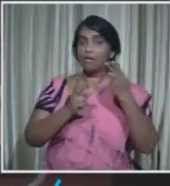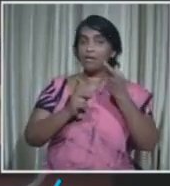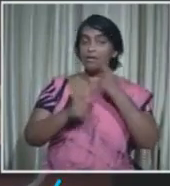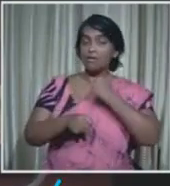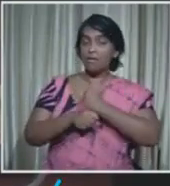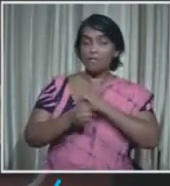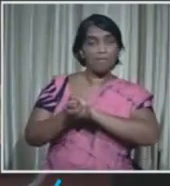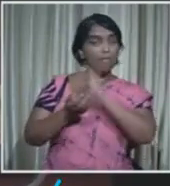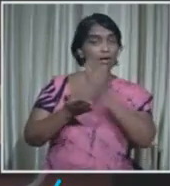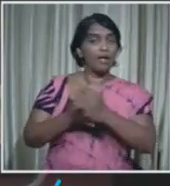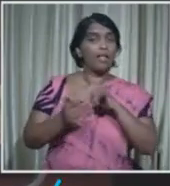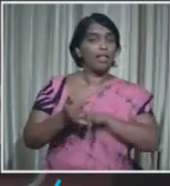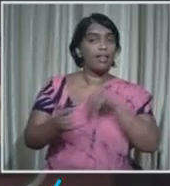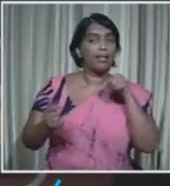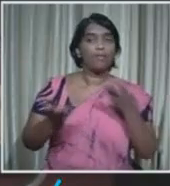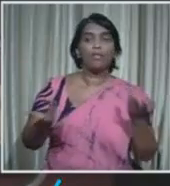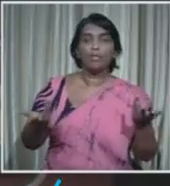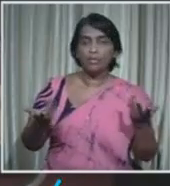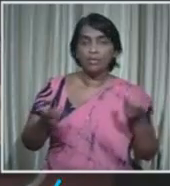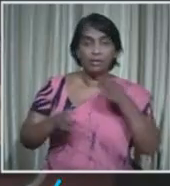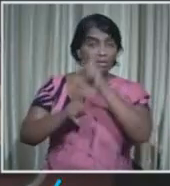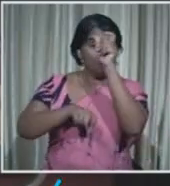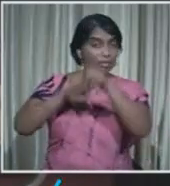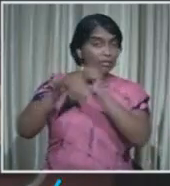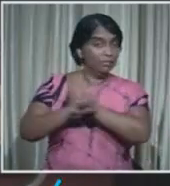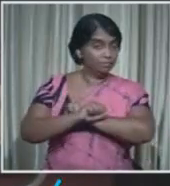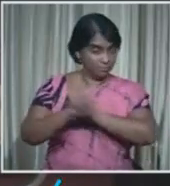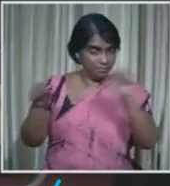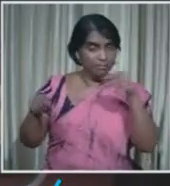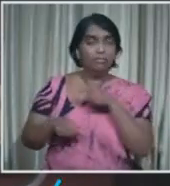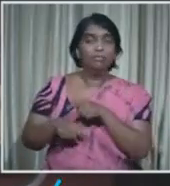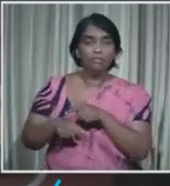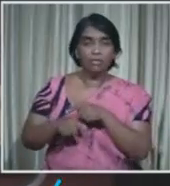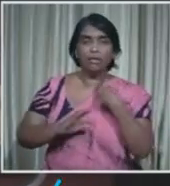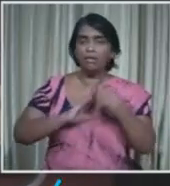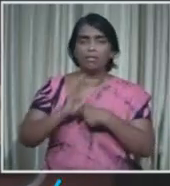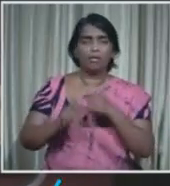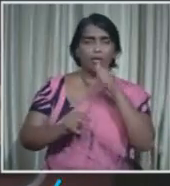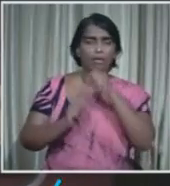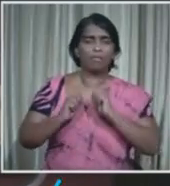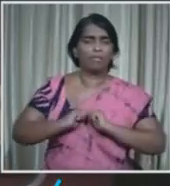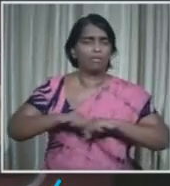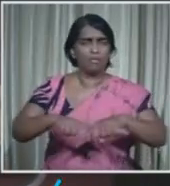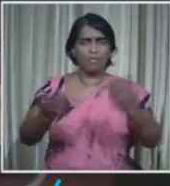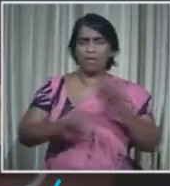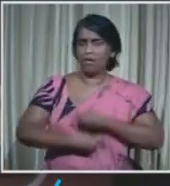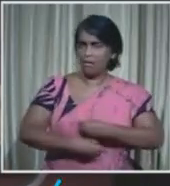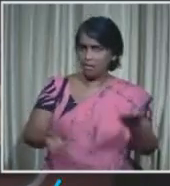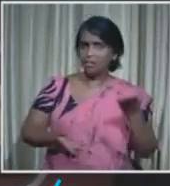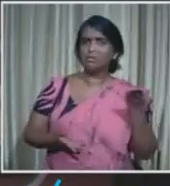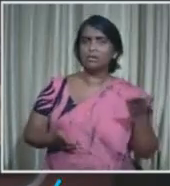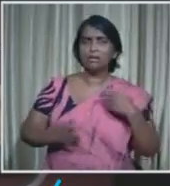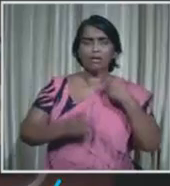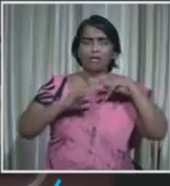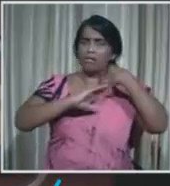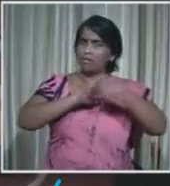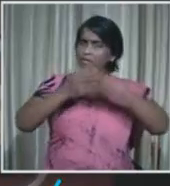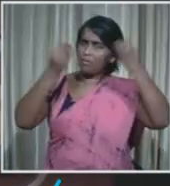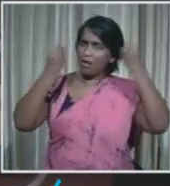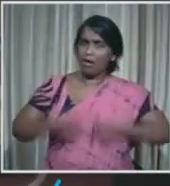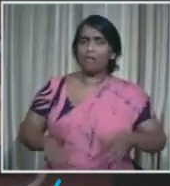ලේකම් ඒ අය නොමැති තැන තුළ මේ රට අරාජික වෙලා තියෙන්නේ රට කඩා වැටලා